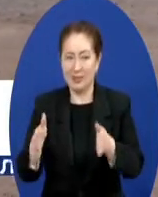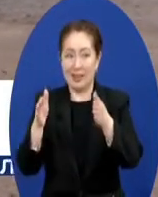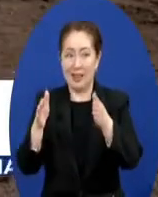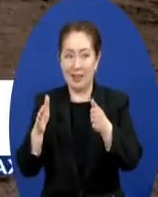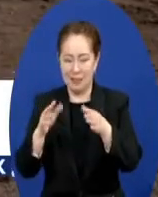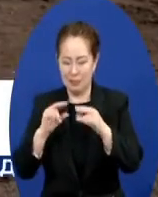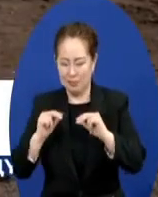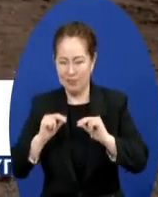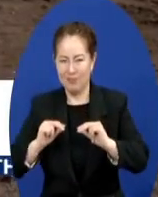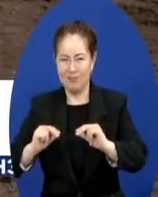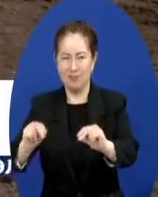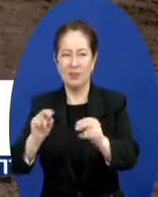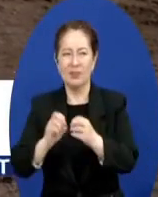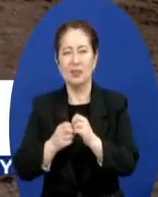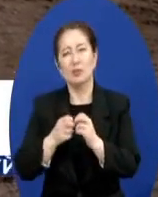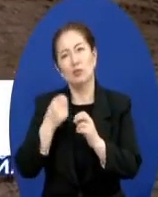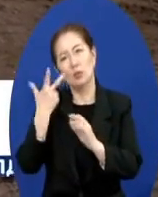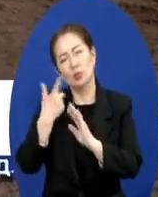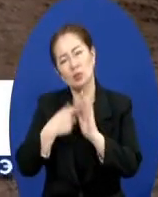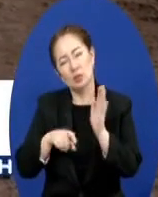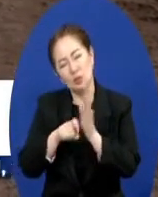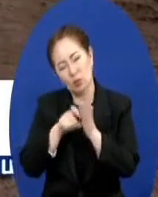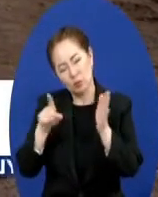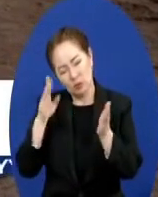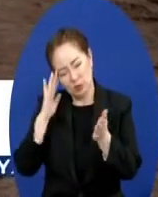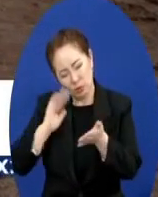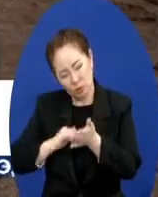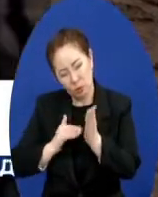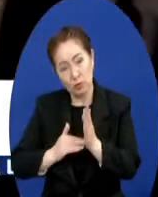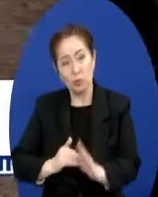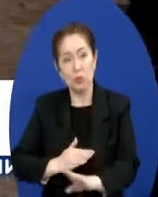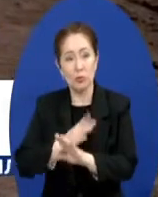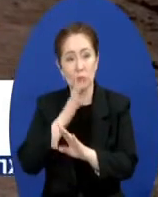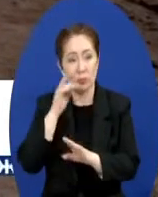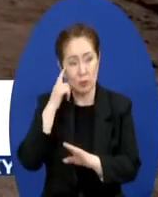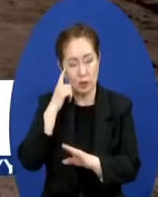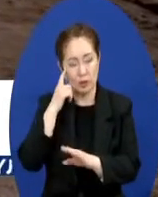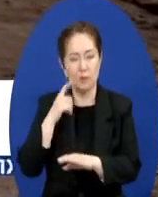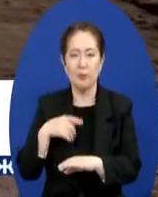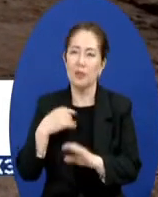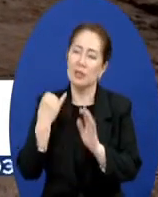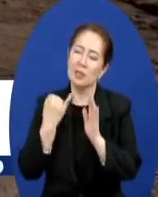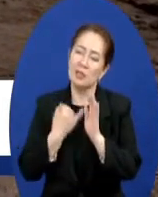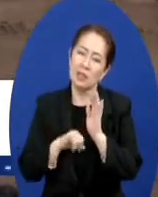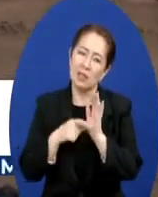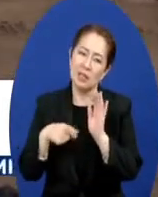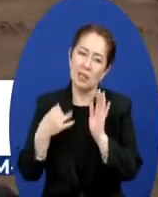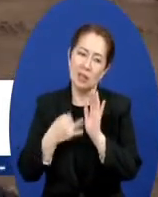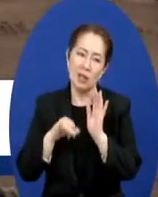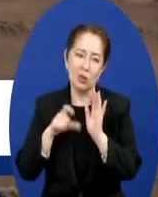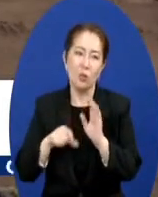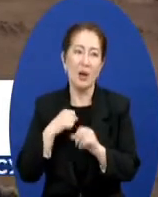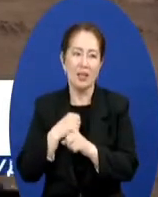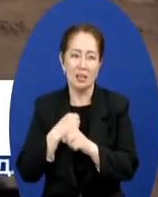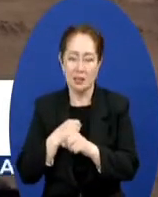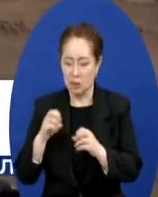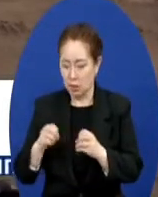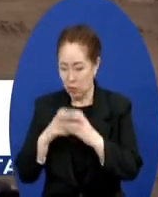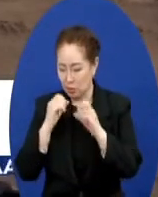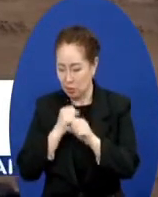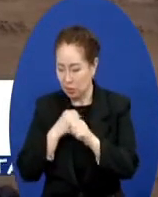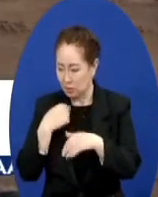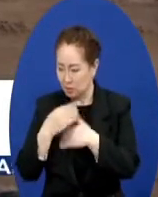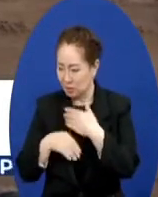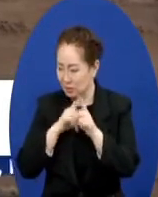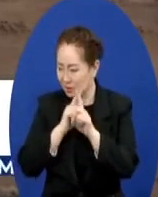ээж чанартай юм даа. Төлөвлснөр бол 3 сар явцсан дуусхан. Нэг ойролцоогоор 60-аас 70 хүн ажиллах. Бүтээн байгуулалтын ажлыг